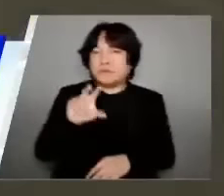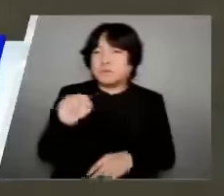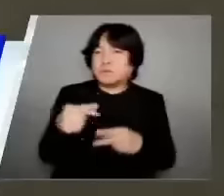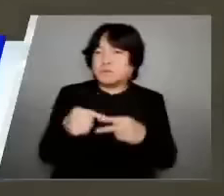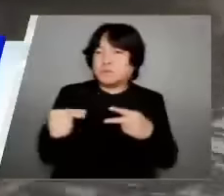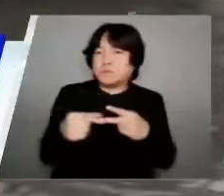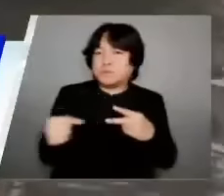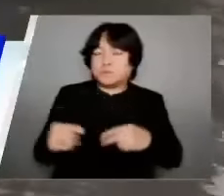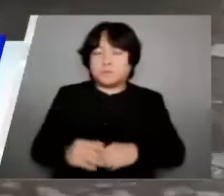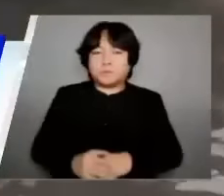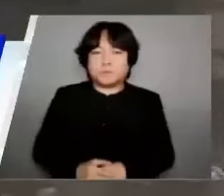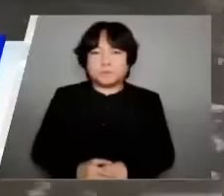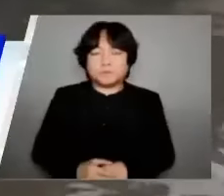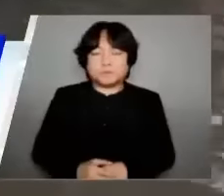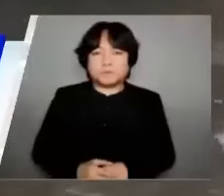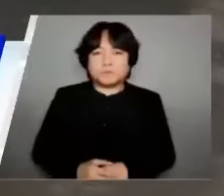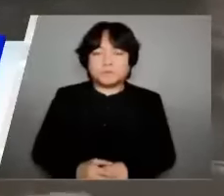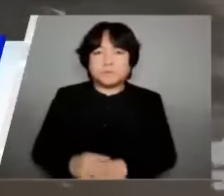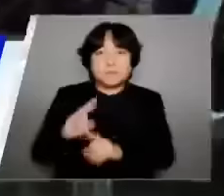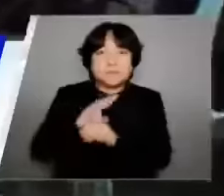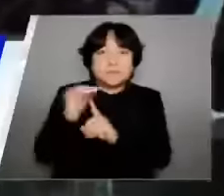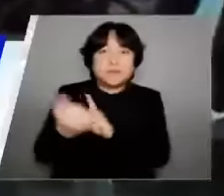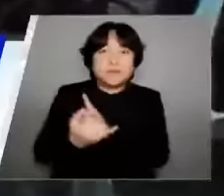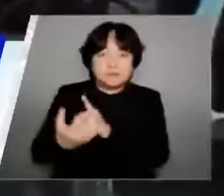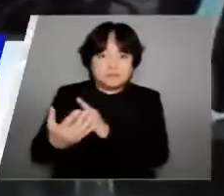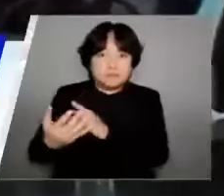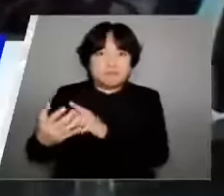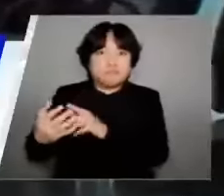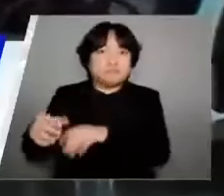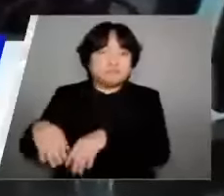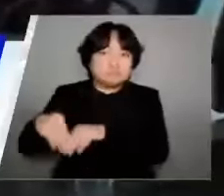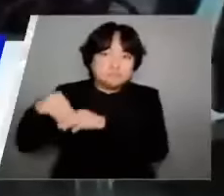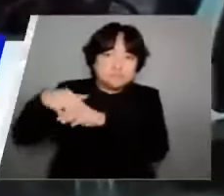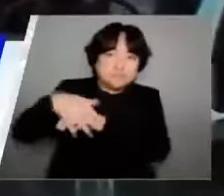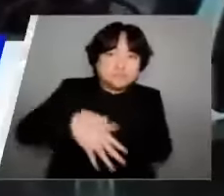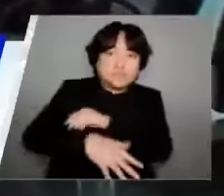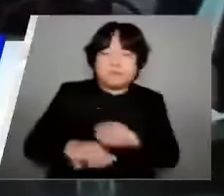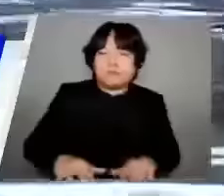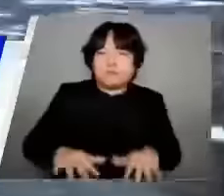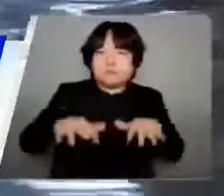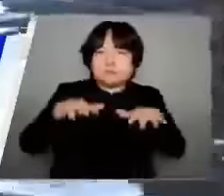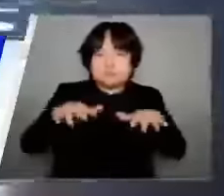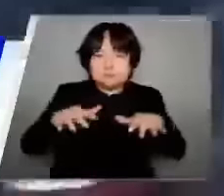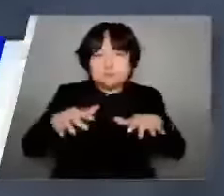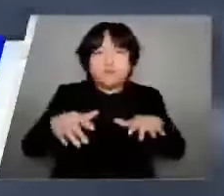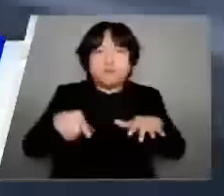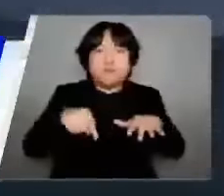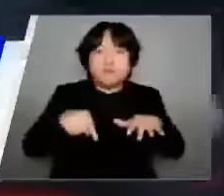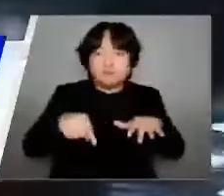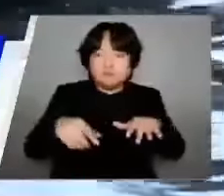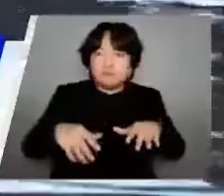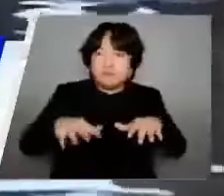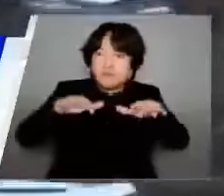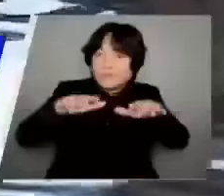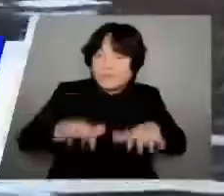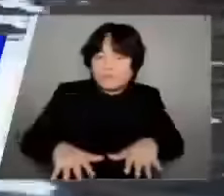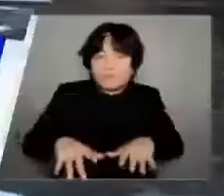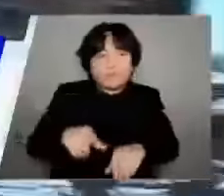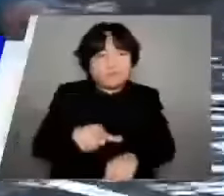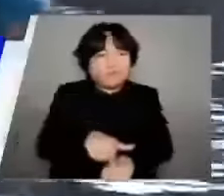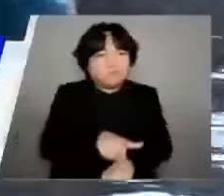sa barangay, siya namang bagal ng paglabas nito. Level na raw kasi ang tubig sa Laguna de Bay. Kaya kapag hindi makalabas agad sa